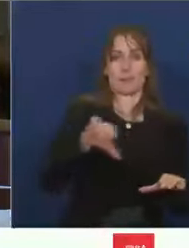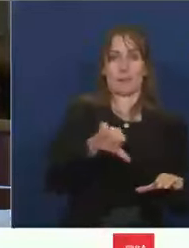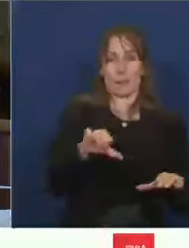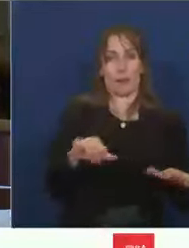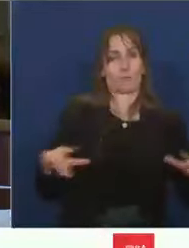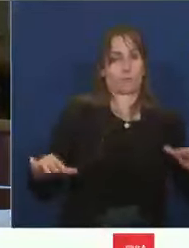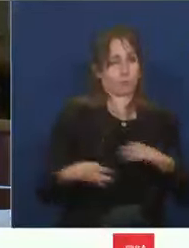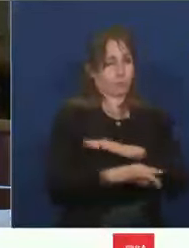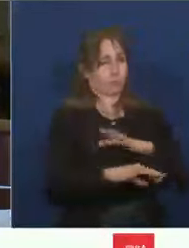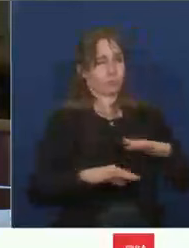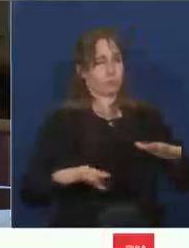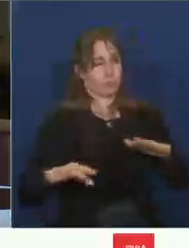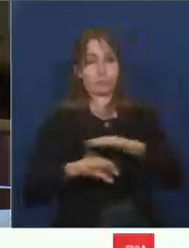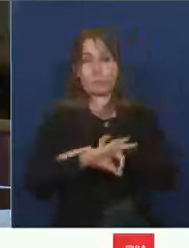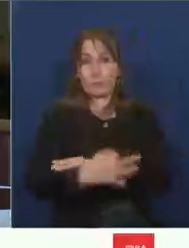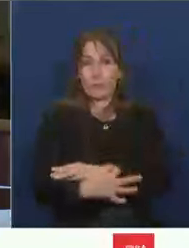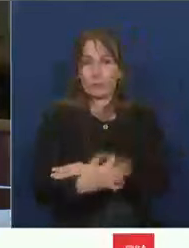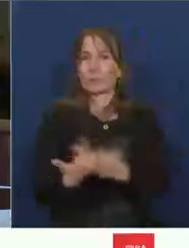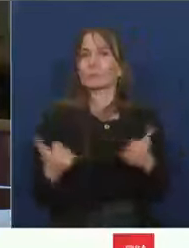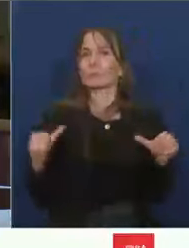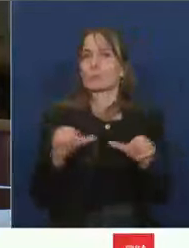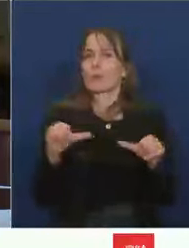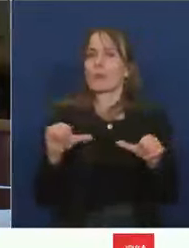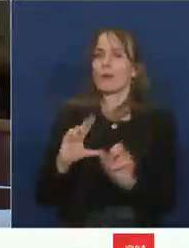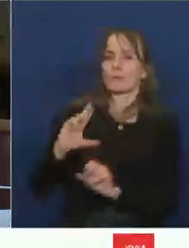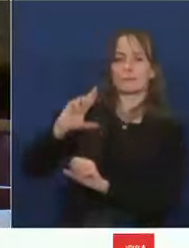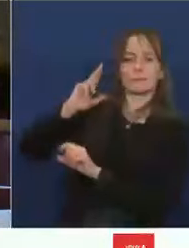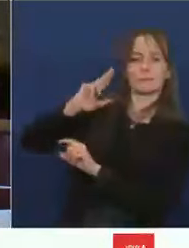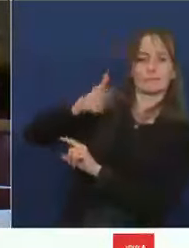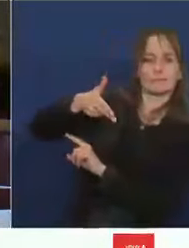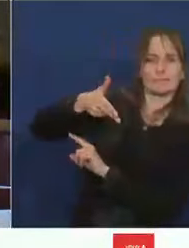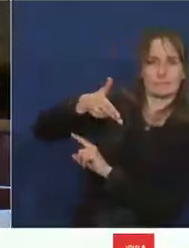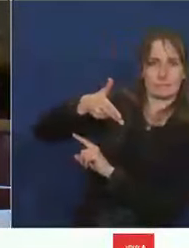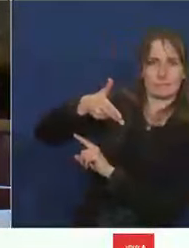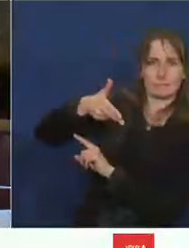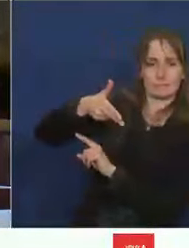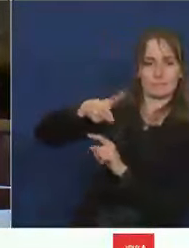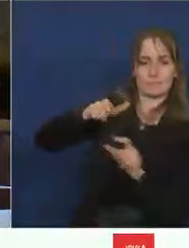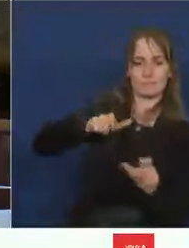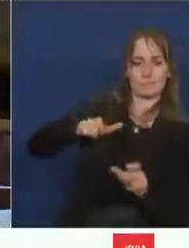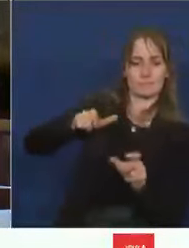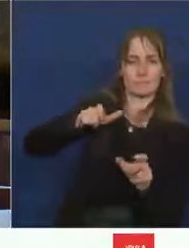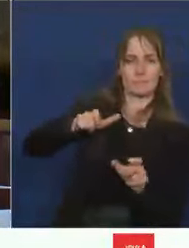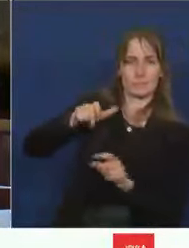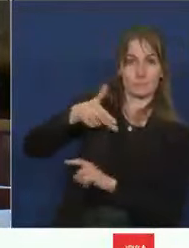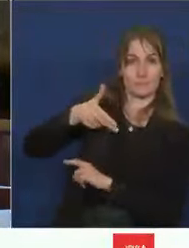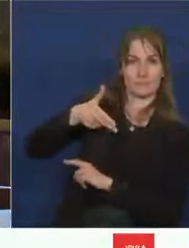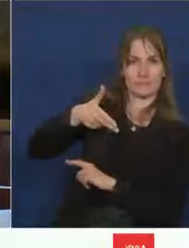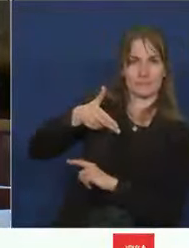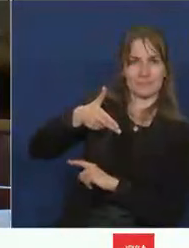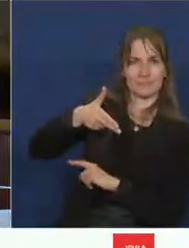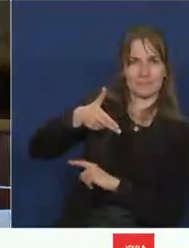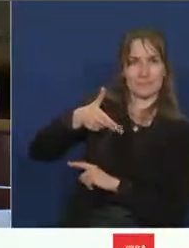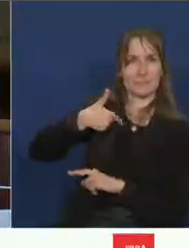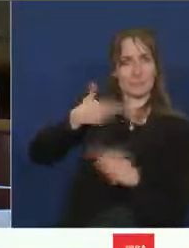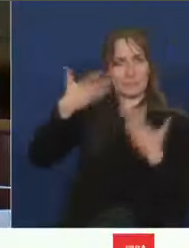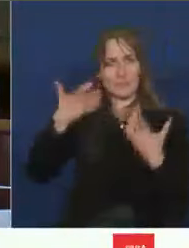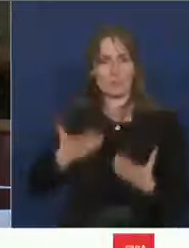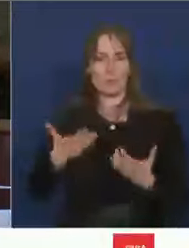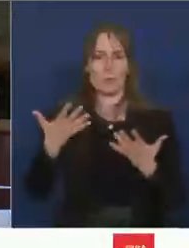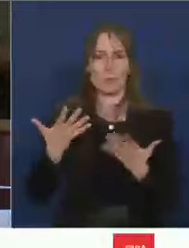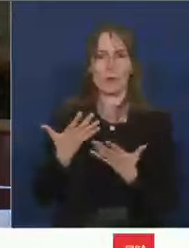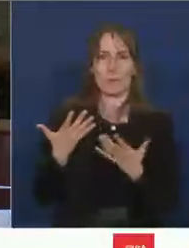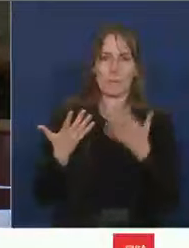Nous avons d'abord installé une caméra de vidéoprotection, justement pour faire en sorte que nous ayons une